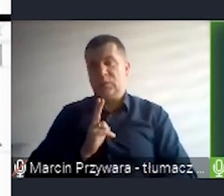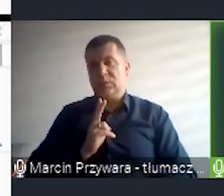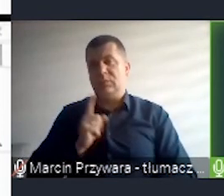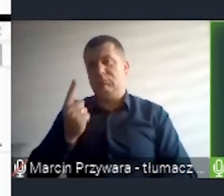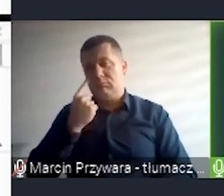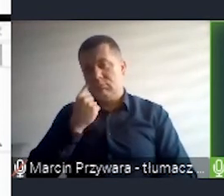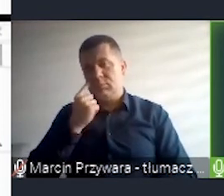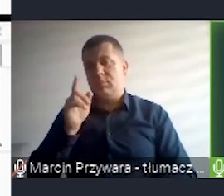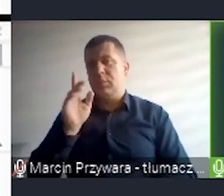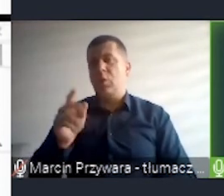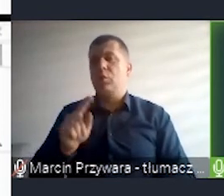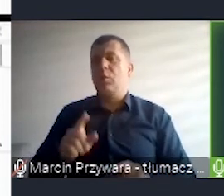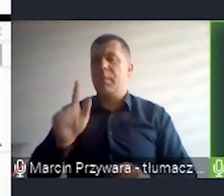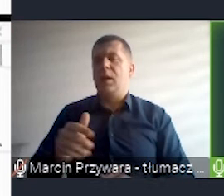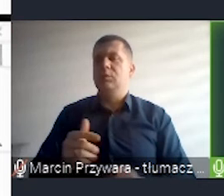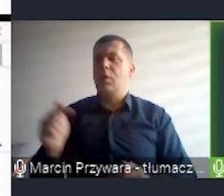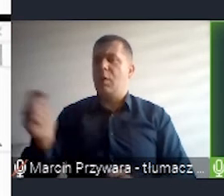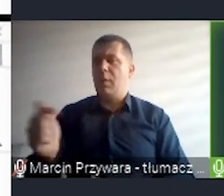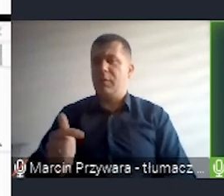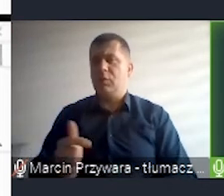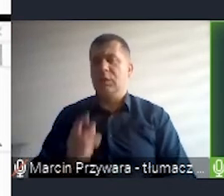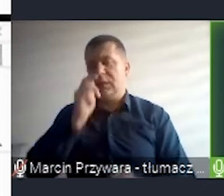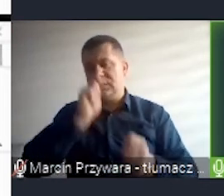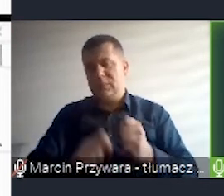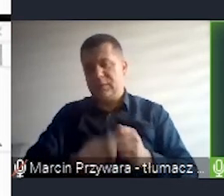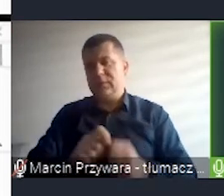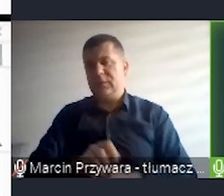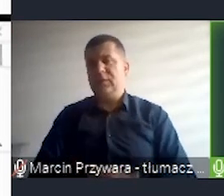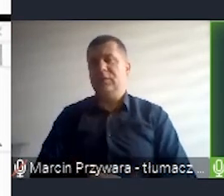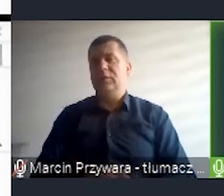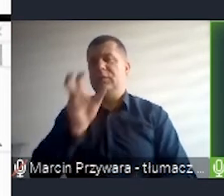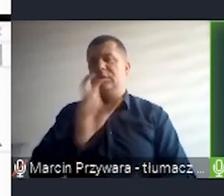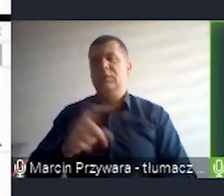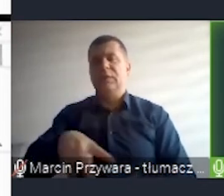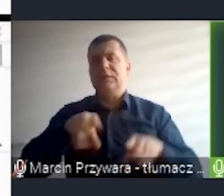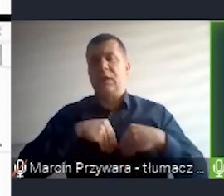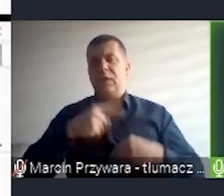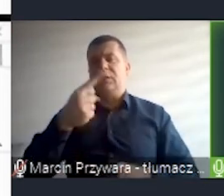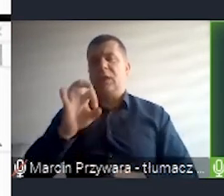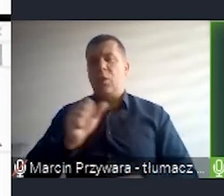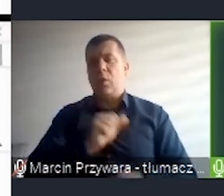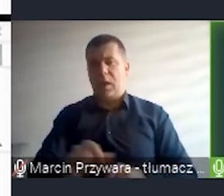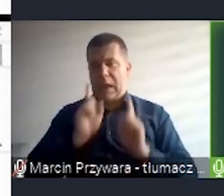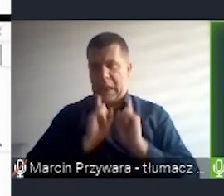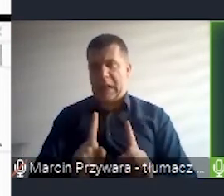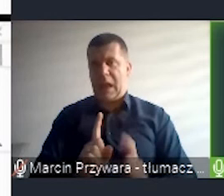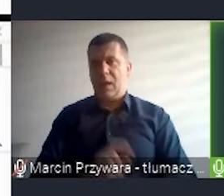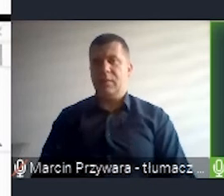pewnym stopniu z zewnątrz zobligowane do sprawdzania, czy zatrudnienie na dzieło jest legalne.